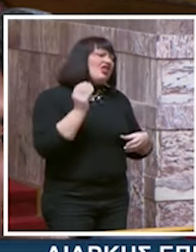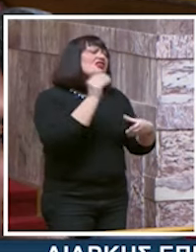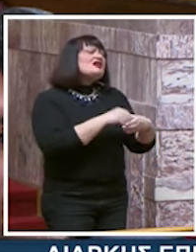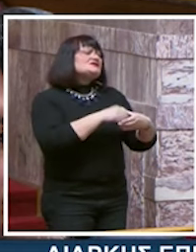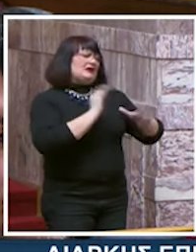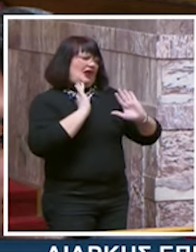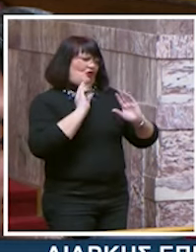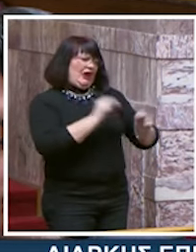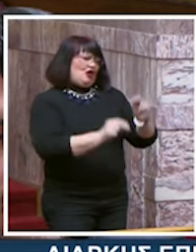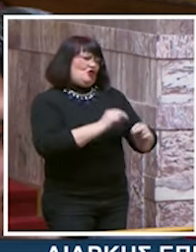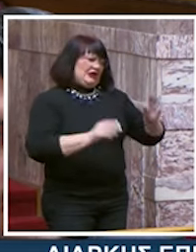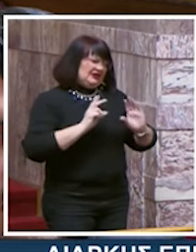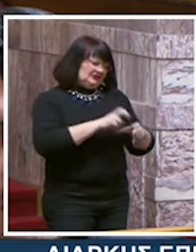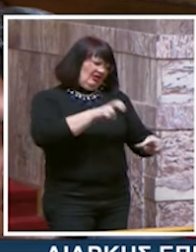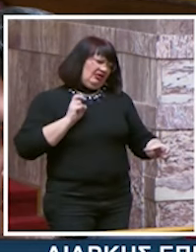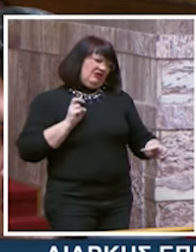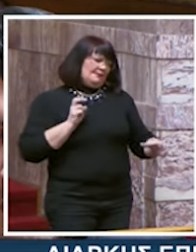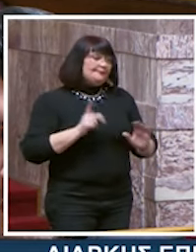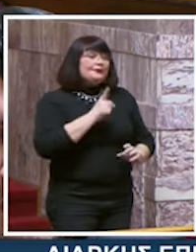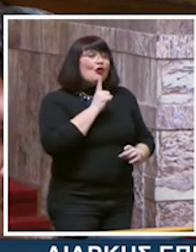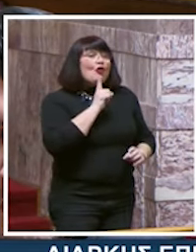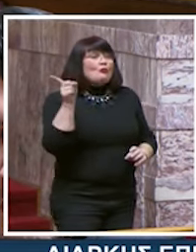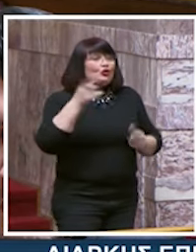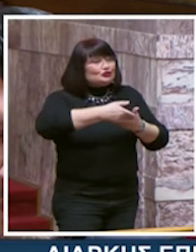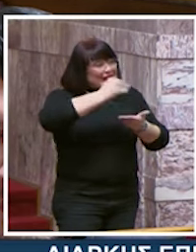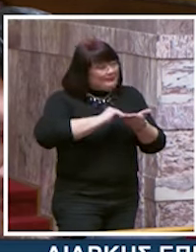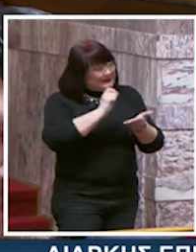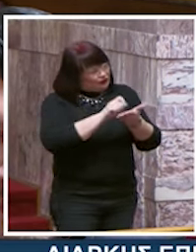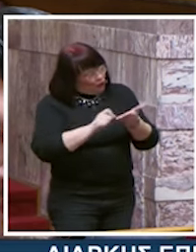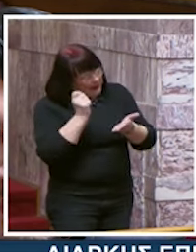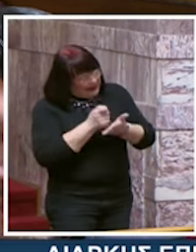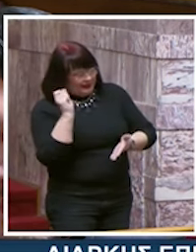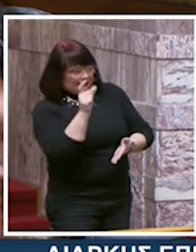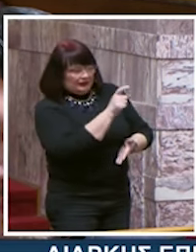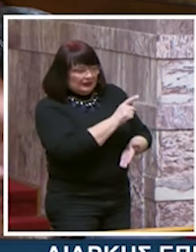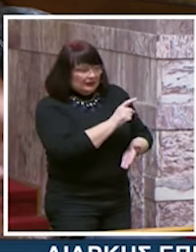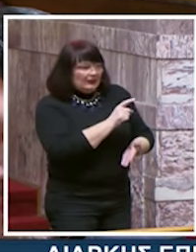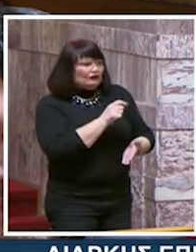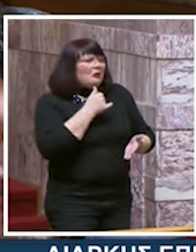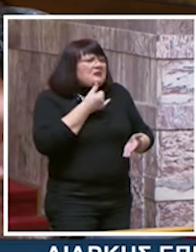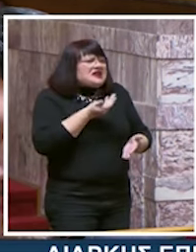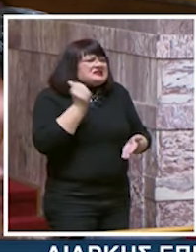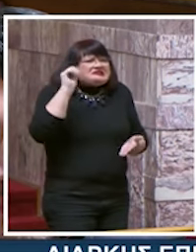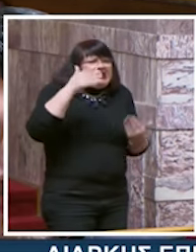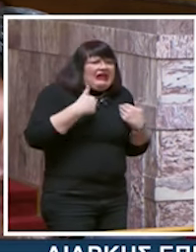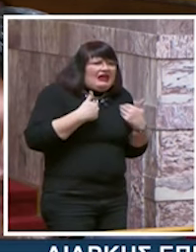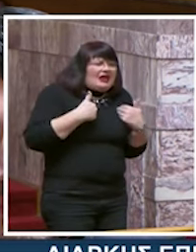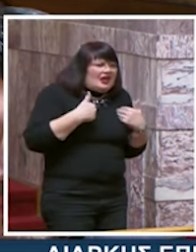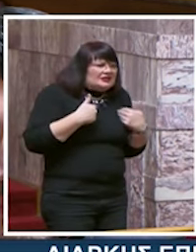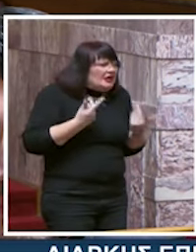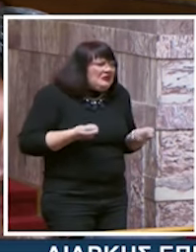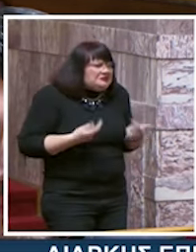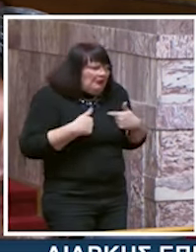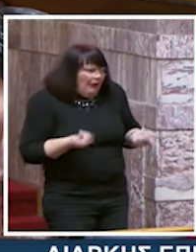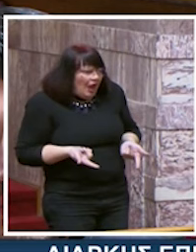εκλογικές διαδικασίες. Μέτρα σαν αυτό της επιστολικής ψήφου πιστεύουμε ότι θα εντείνουν την αποξένωση, τη λογική της παθητικής στάσης